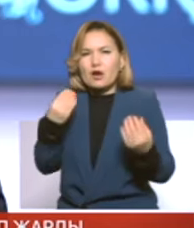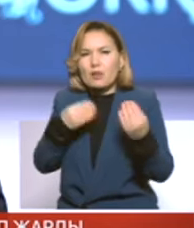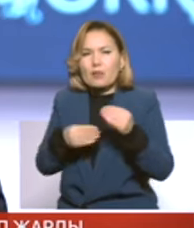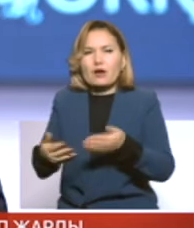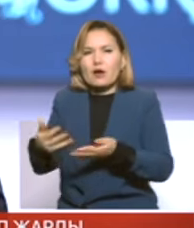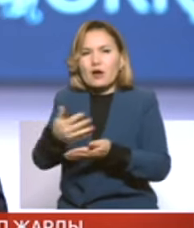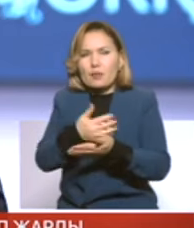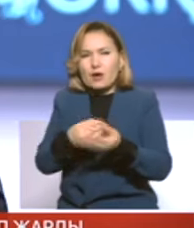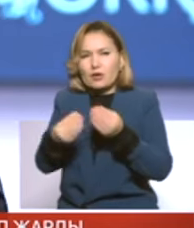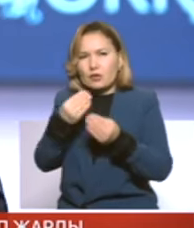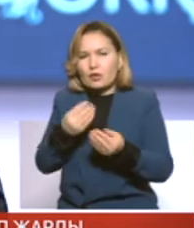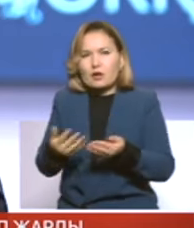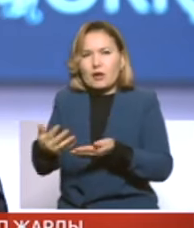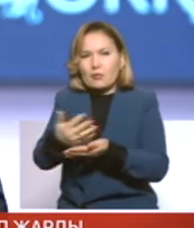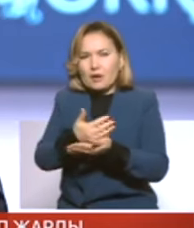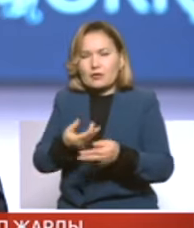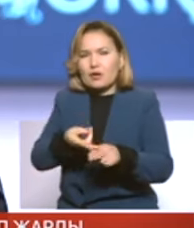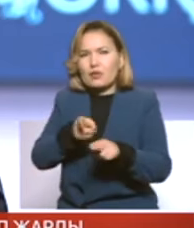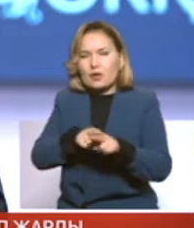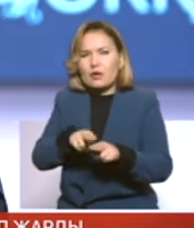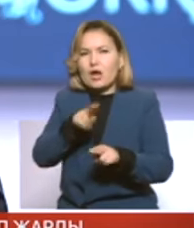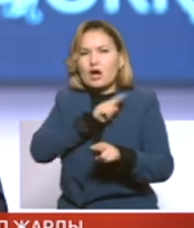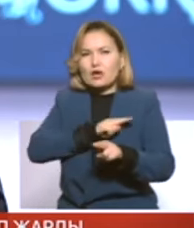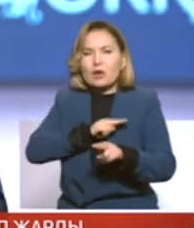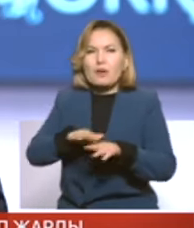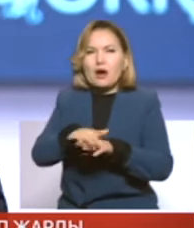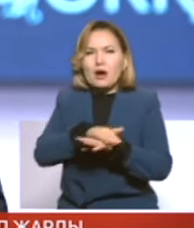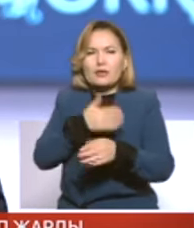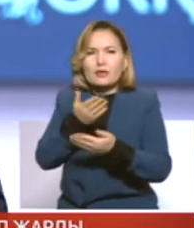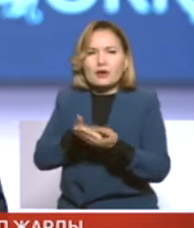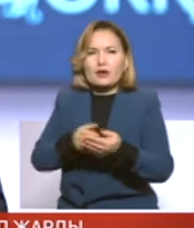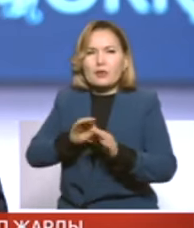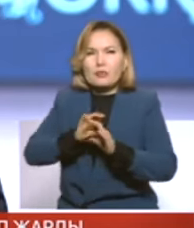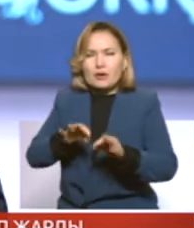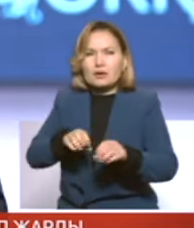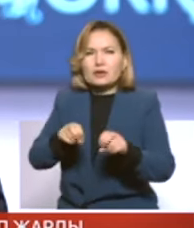Гуманитарлық көмек жинау алгоритмдерін түсіндіру үшін жедел топ құрылды.